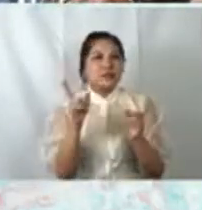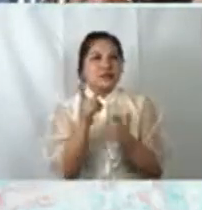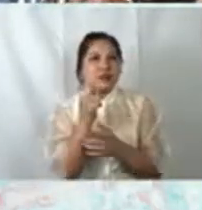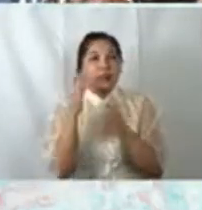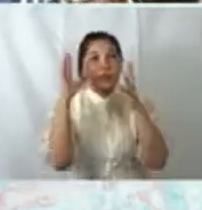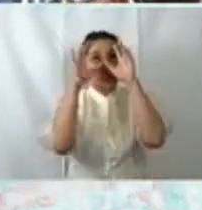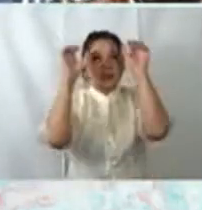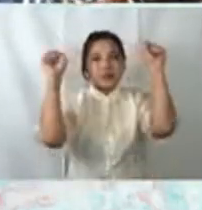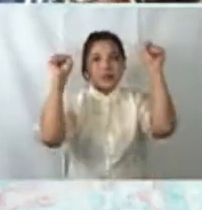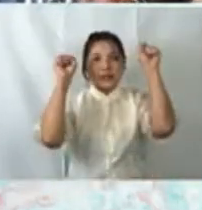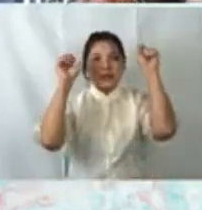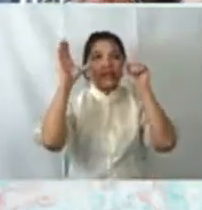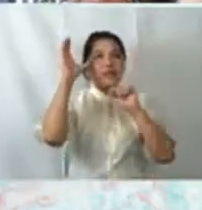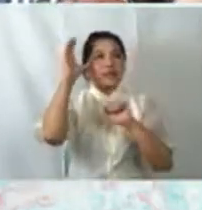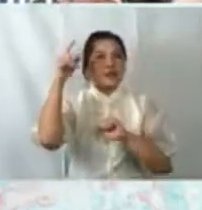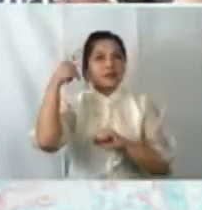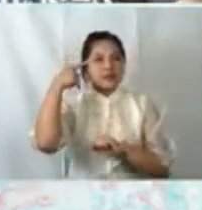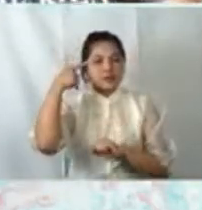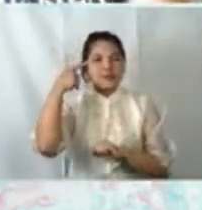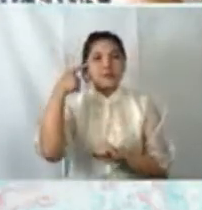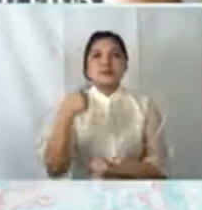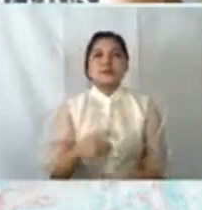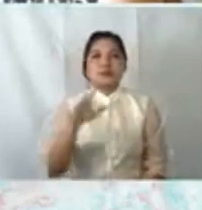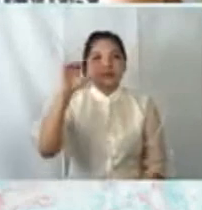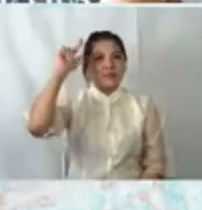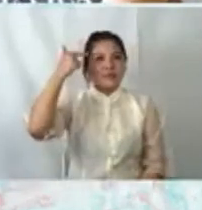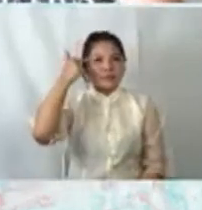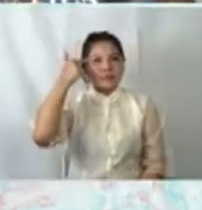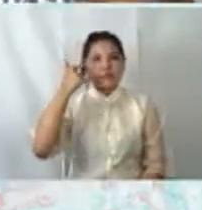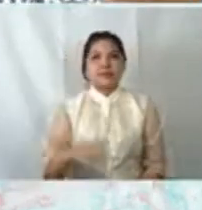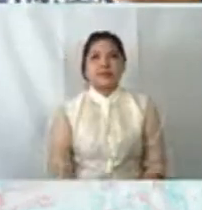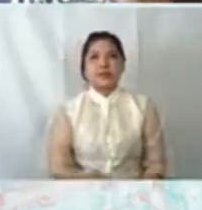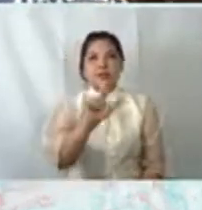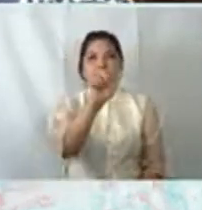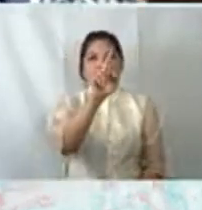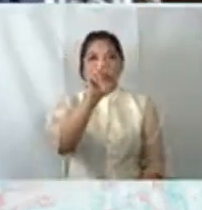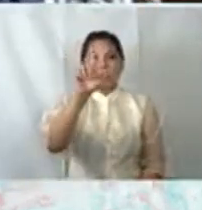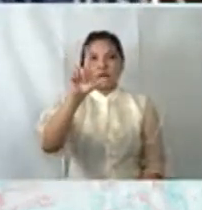President Carlos P. Garcia. No? Carlos P. Garcia. Now,